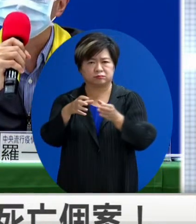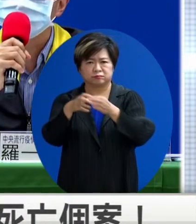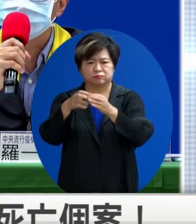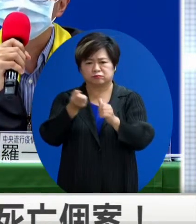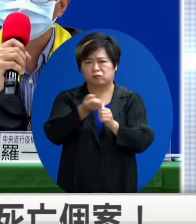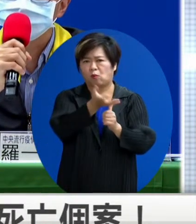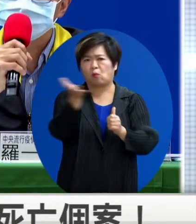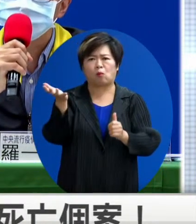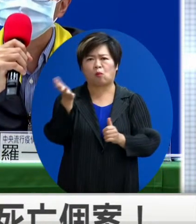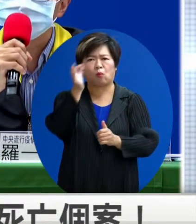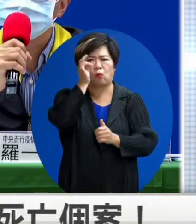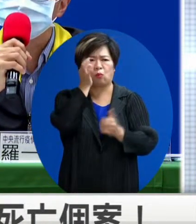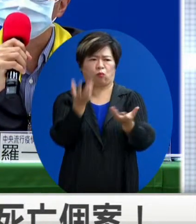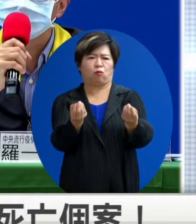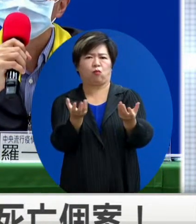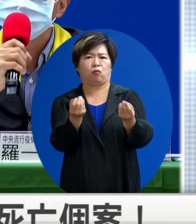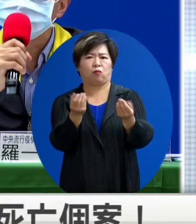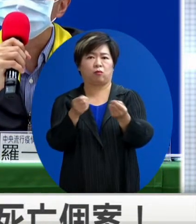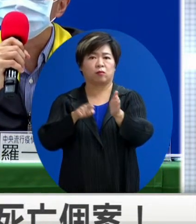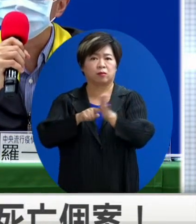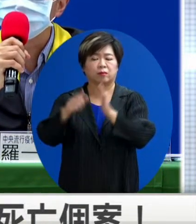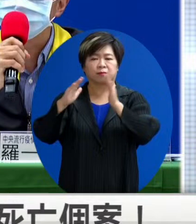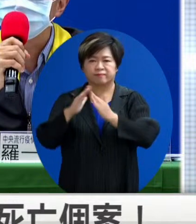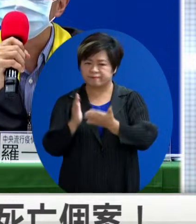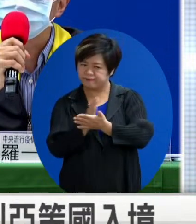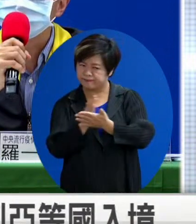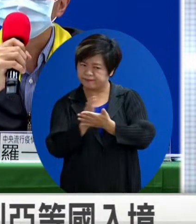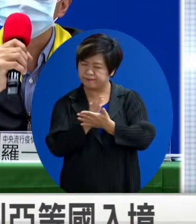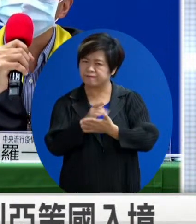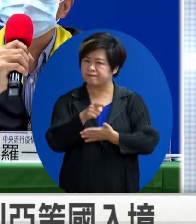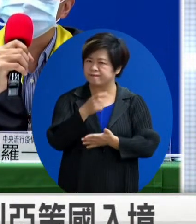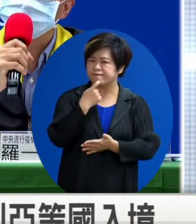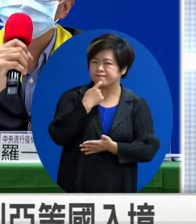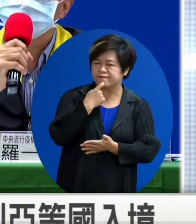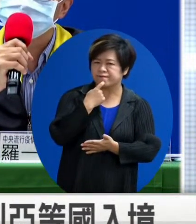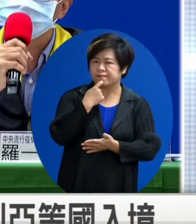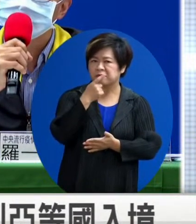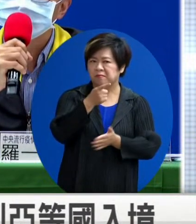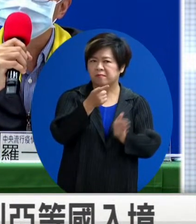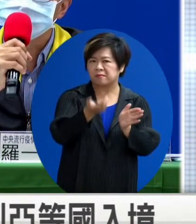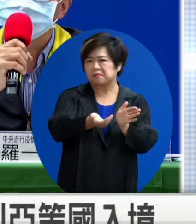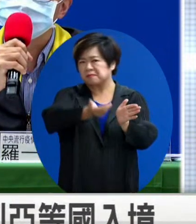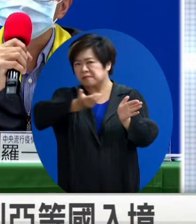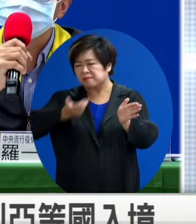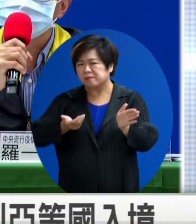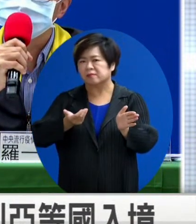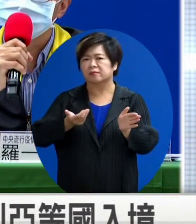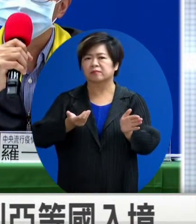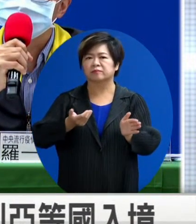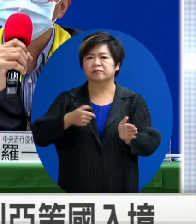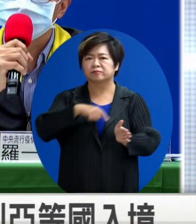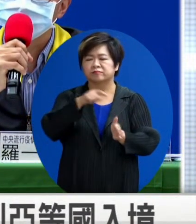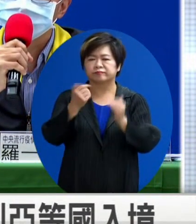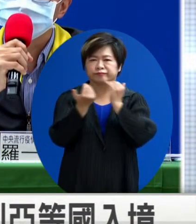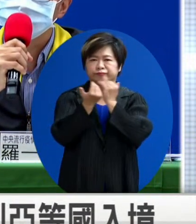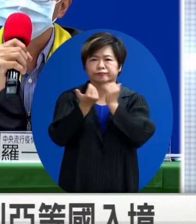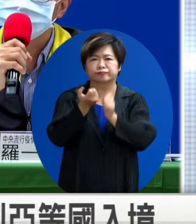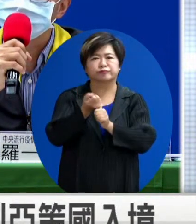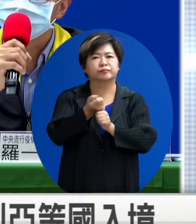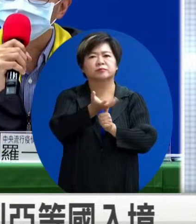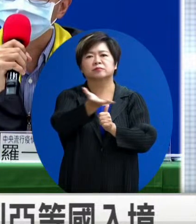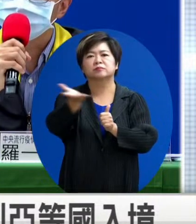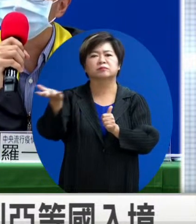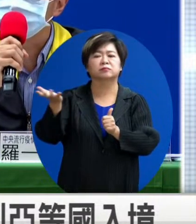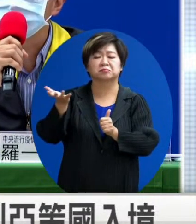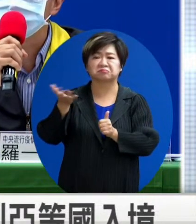的状况哈。当然，我想专家们都是会评估，觉得说会不会在更早的时候已经有一些这个隐形的传染链已经